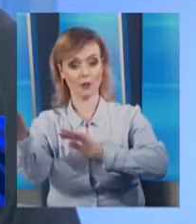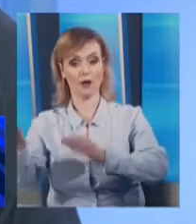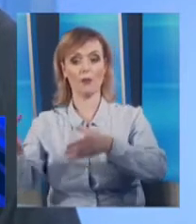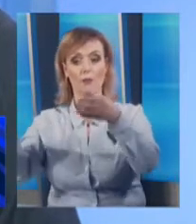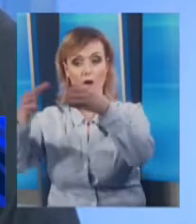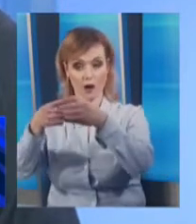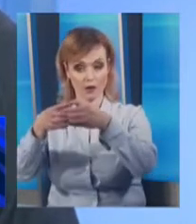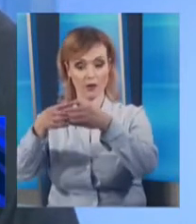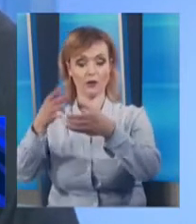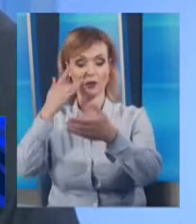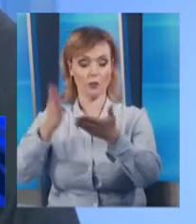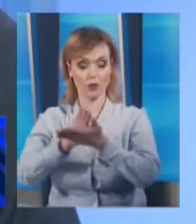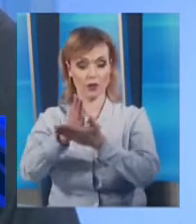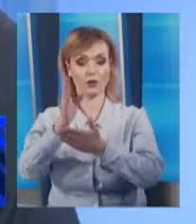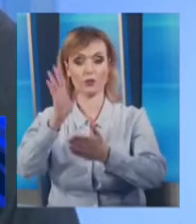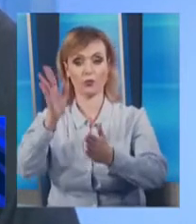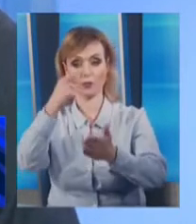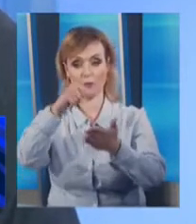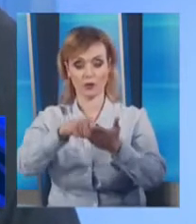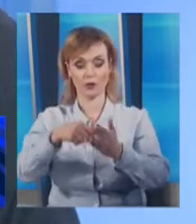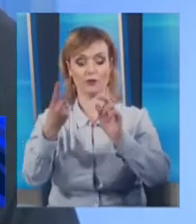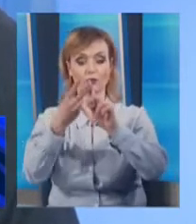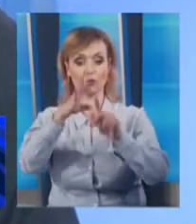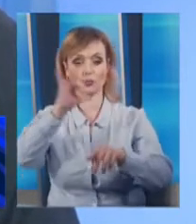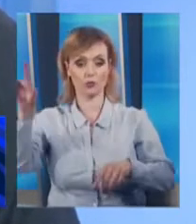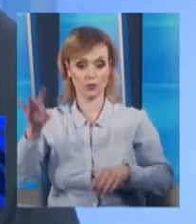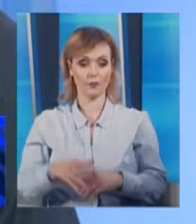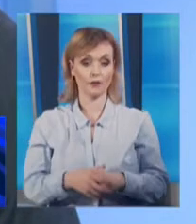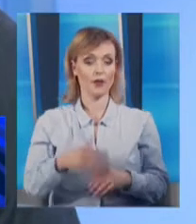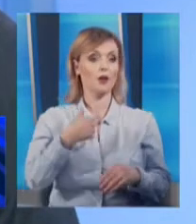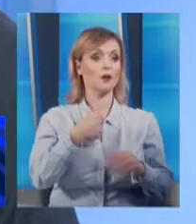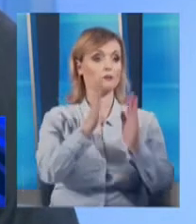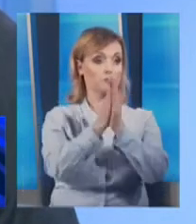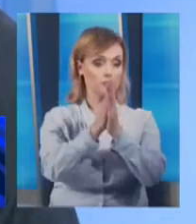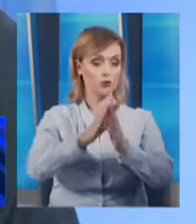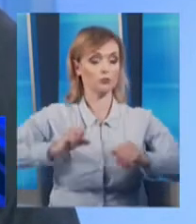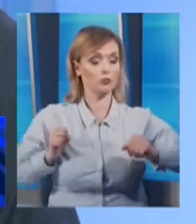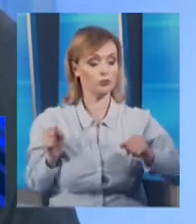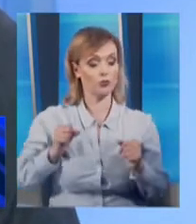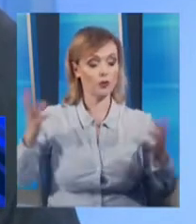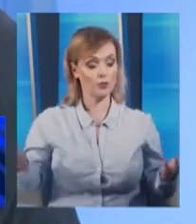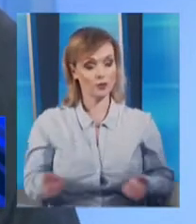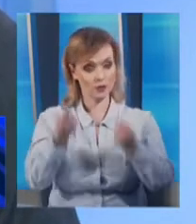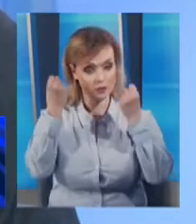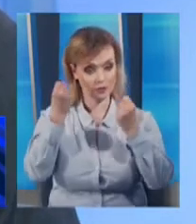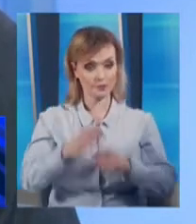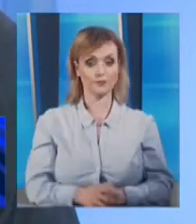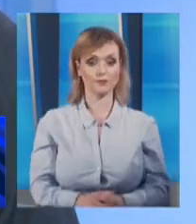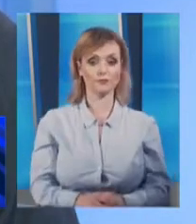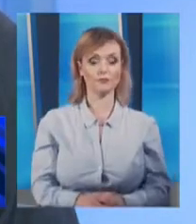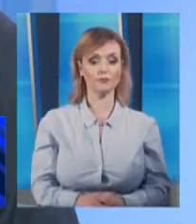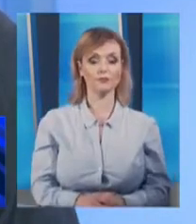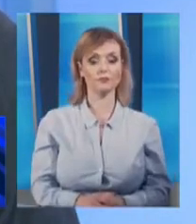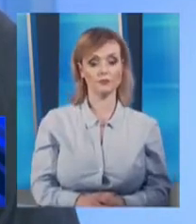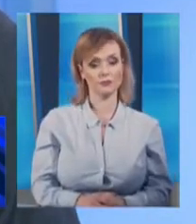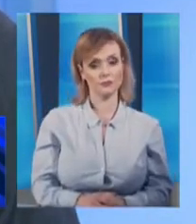va ajunge în turul 2. Și îndemnul este să ne susținem unul pe altul, să evităm săgețele